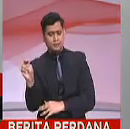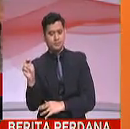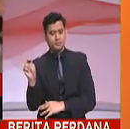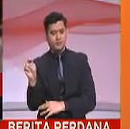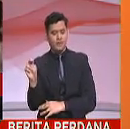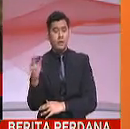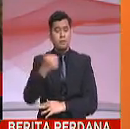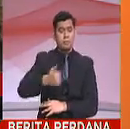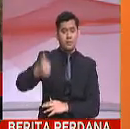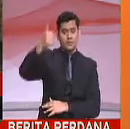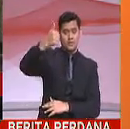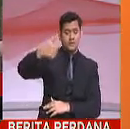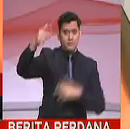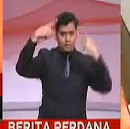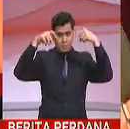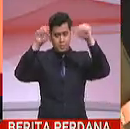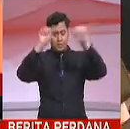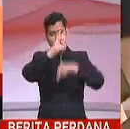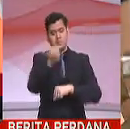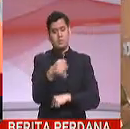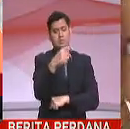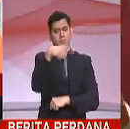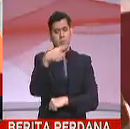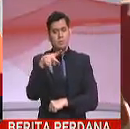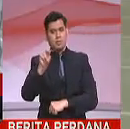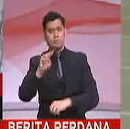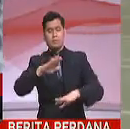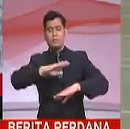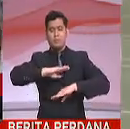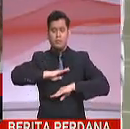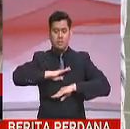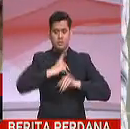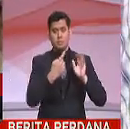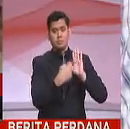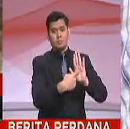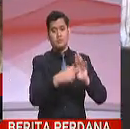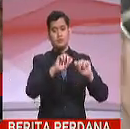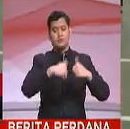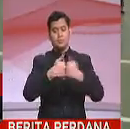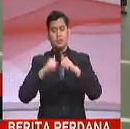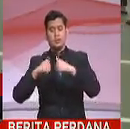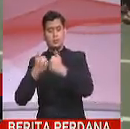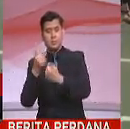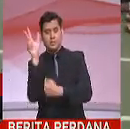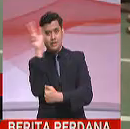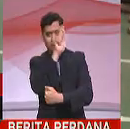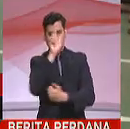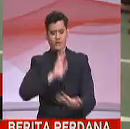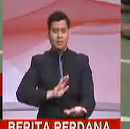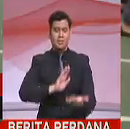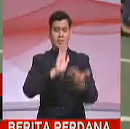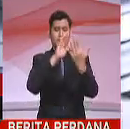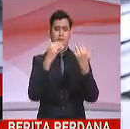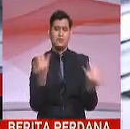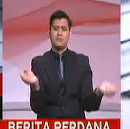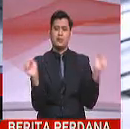Uga berpuas hati dengan hasil kerjasama dipamerkan setiap agensi dan jabatan walaupun berdepan dengan keadaan yang cukup